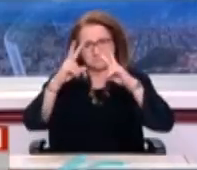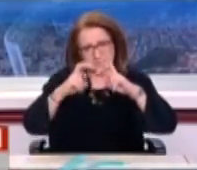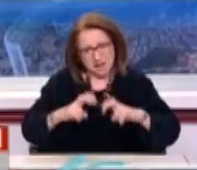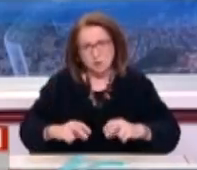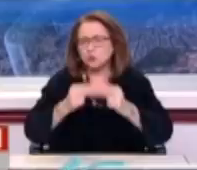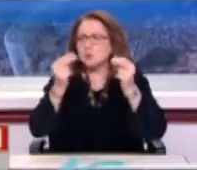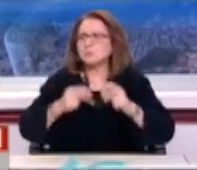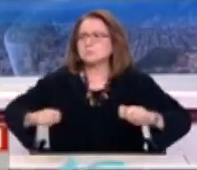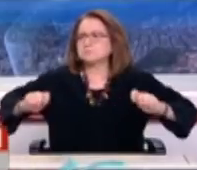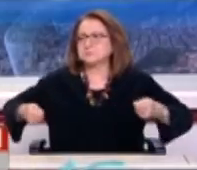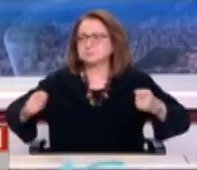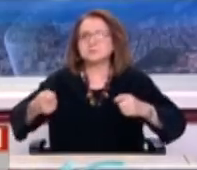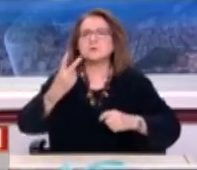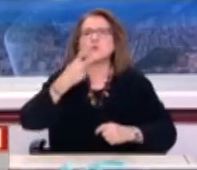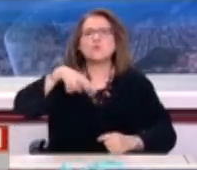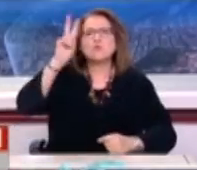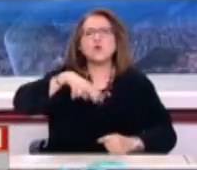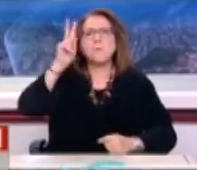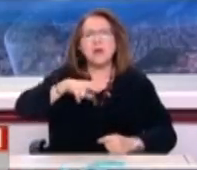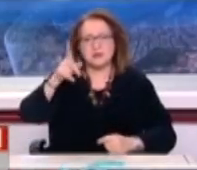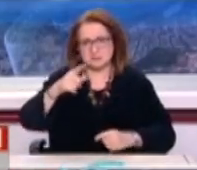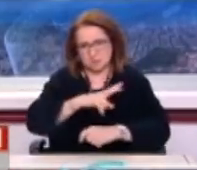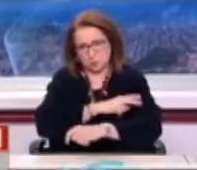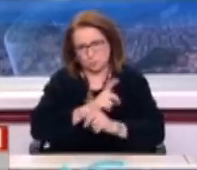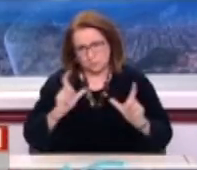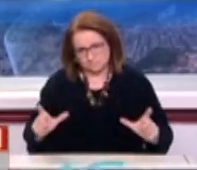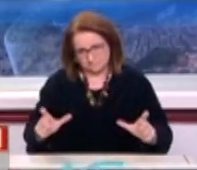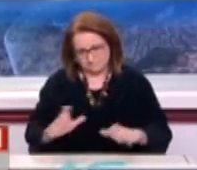προληπτικούς λόγους δημόσιας υγείας. Σας ευχαριστώ.